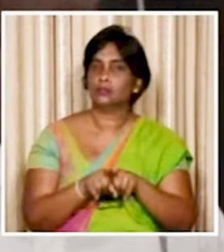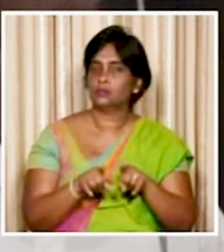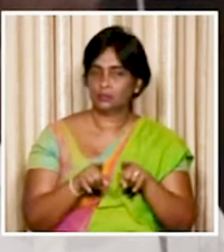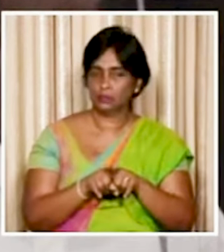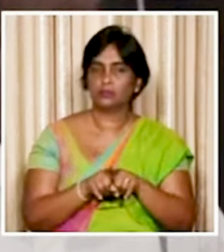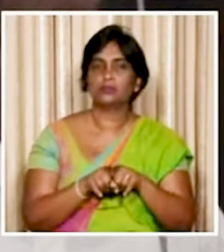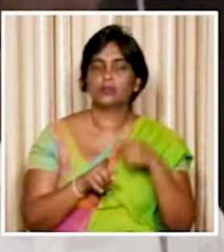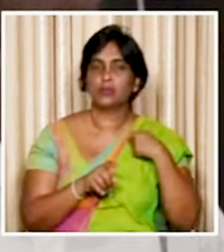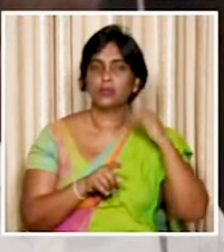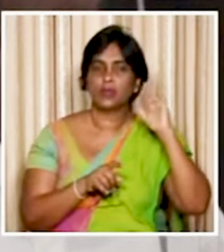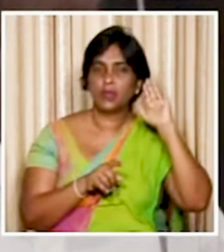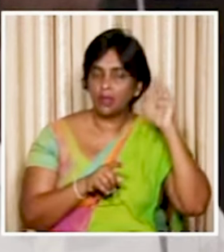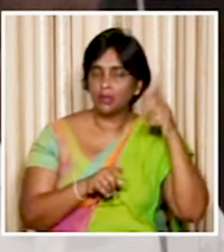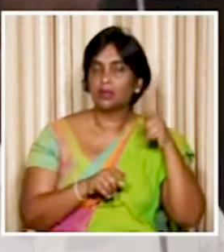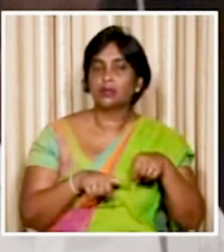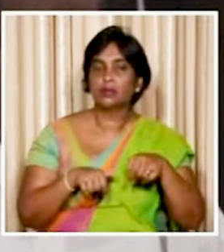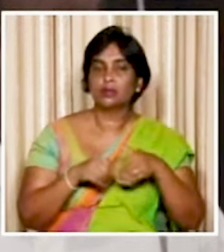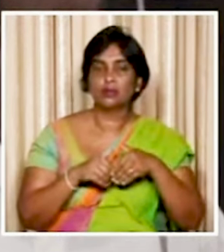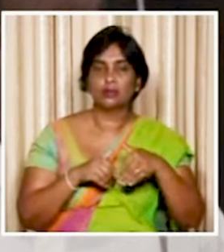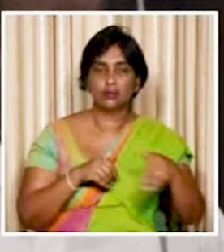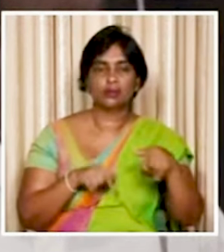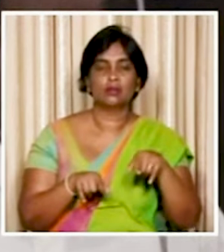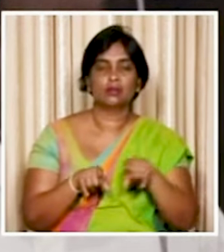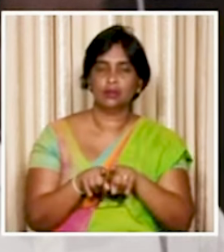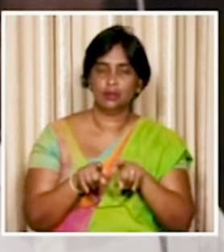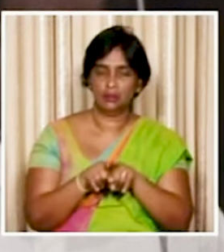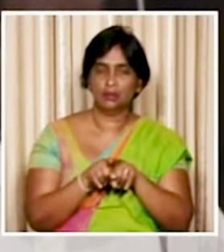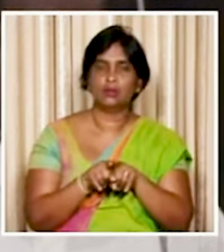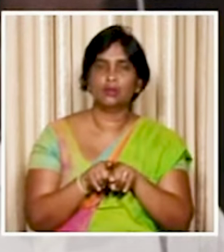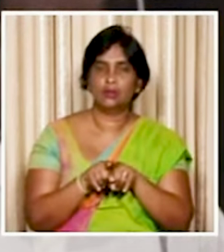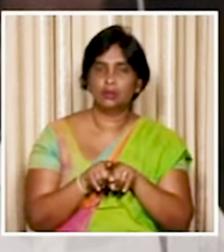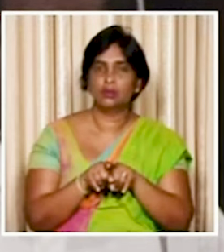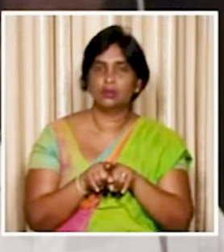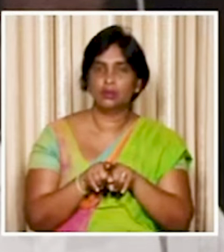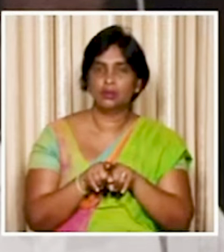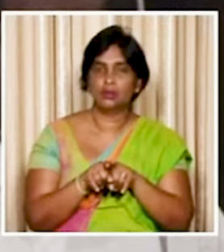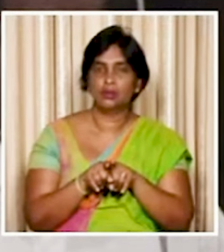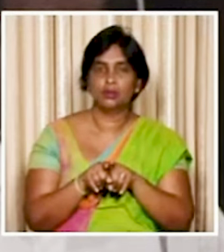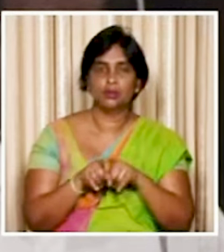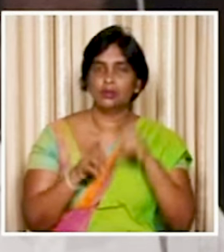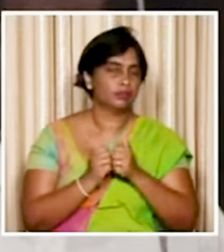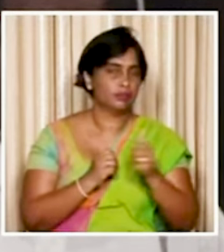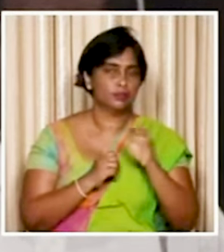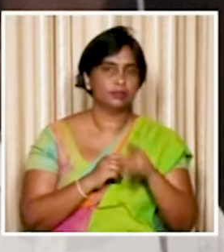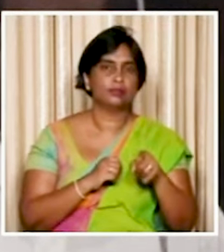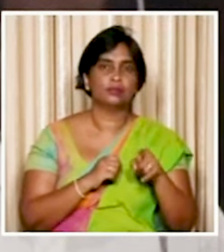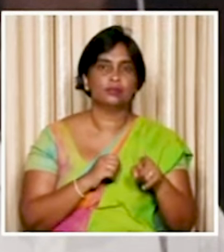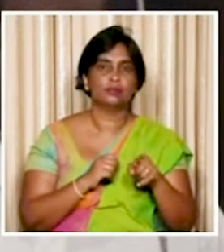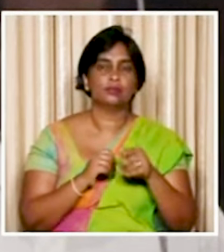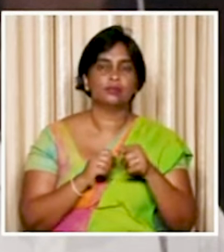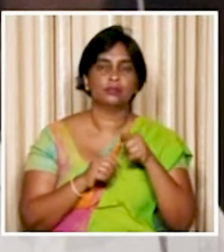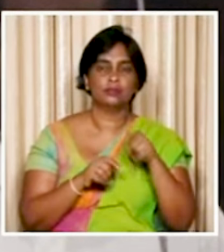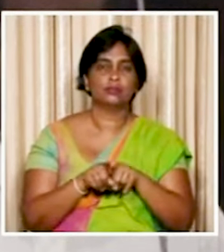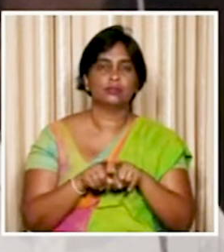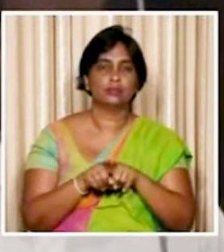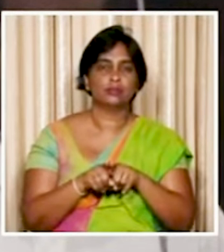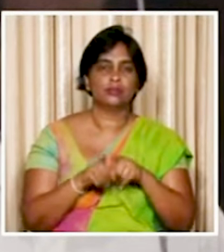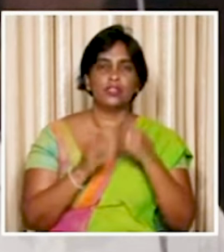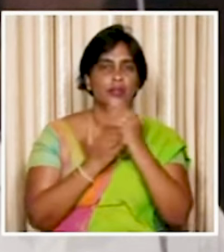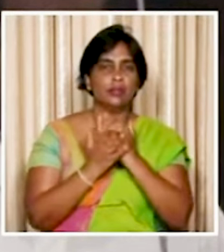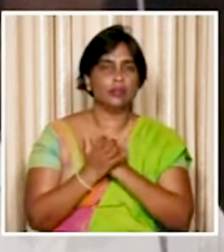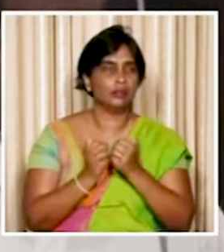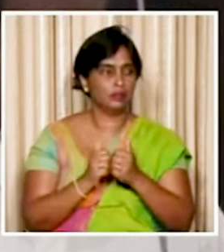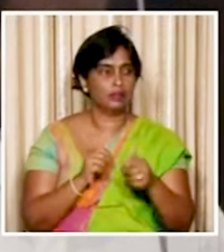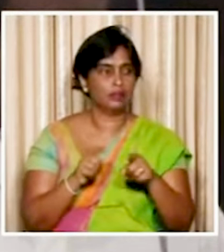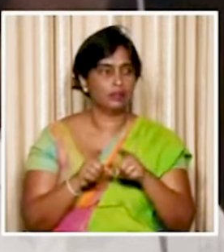அவர்களுடைய பங்கீடு தொடர்ச்சியாக இருந்து வருகின்ற போது எப்படி இந்த நாடு பொருளாதாரத்தில் இருந்து மீள